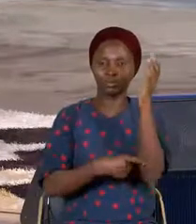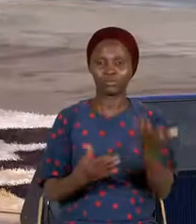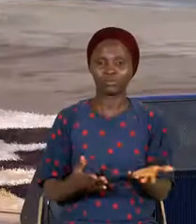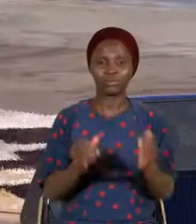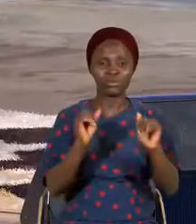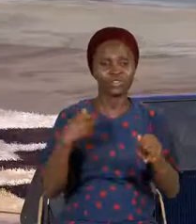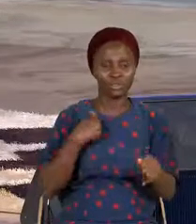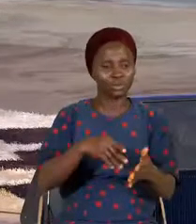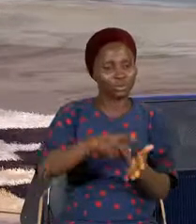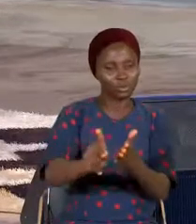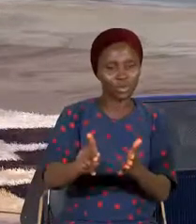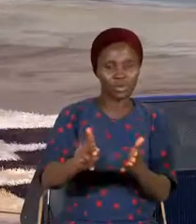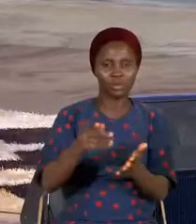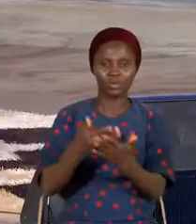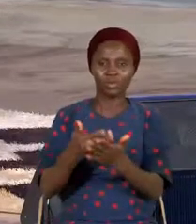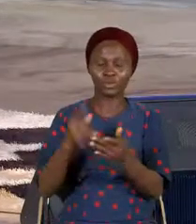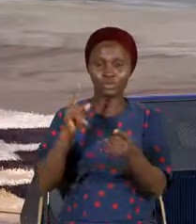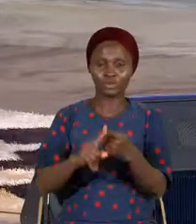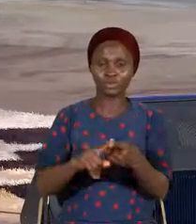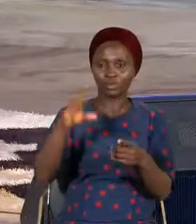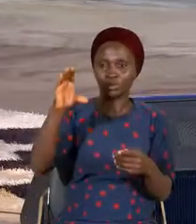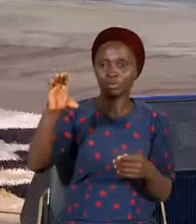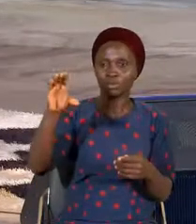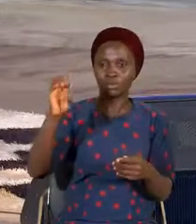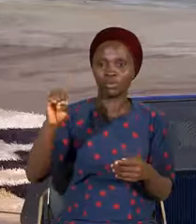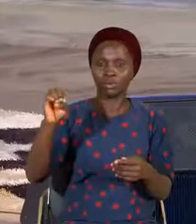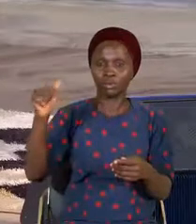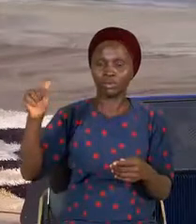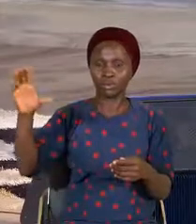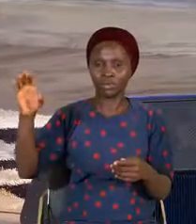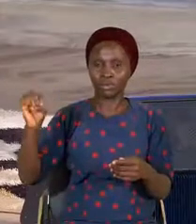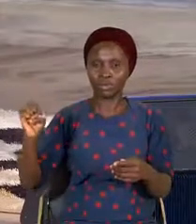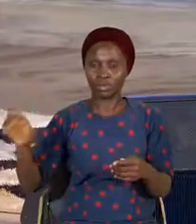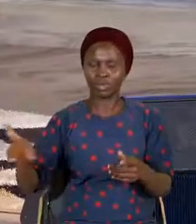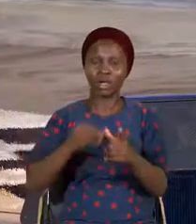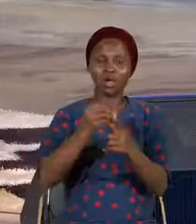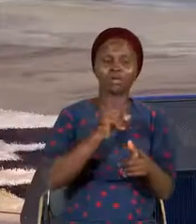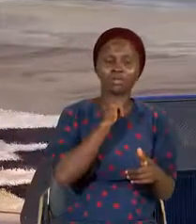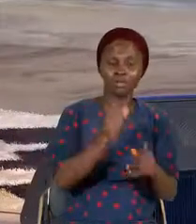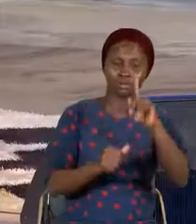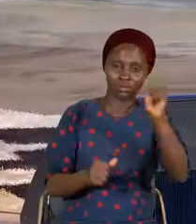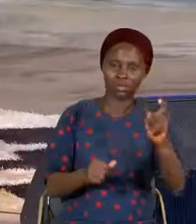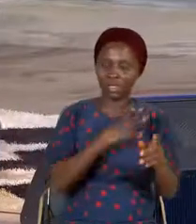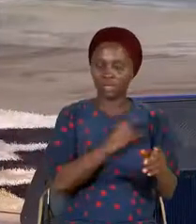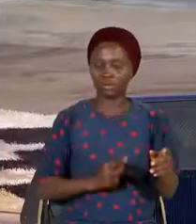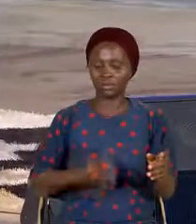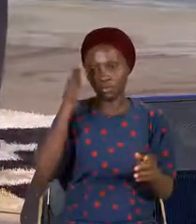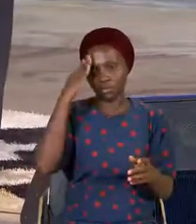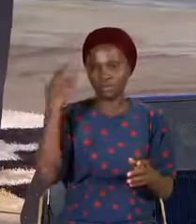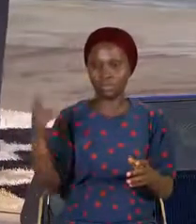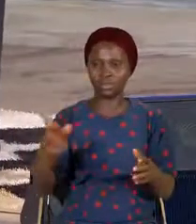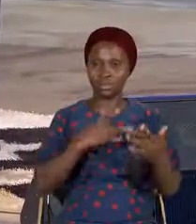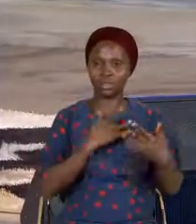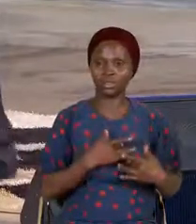ils sont venus lui demander, est-ce que nous devons payer le tribut à César ou pas? Le Seigneur connaissait le cœur, il n'a pas dit, payez,